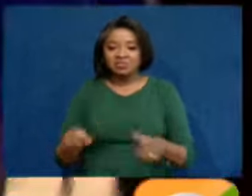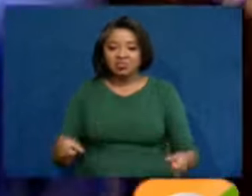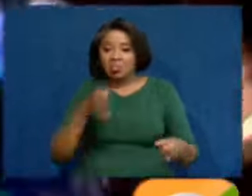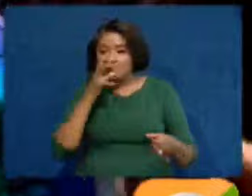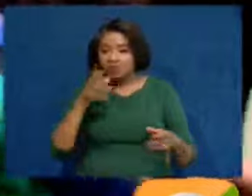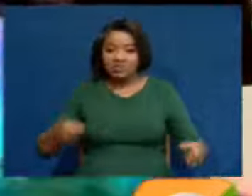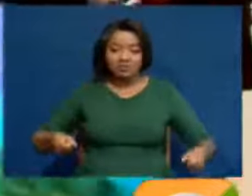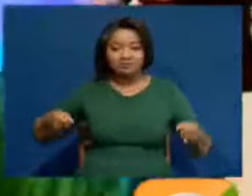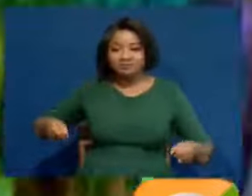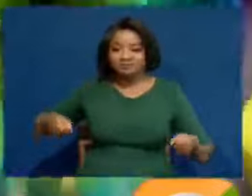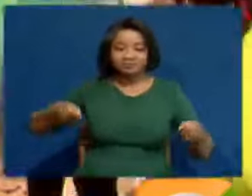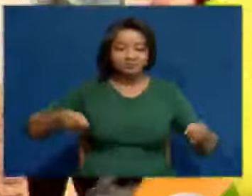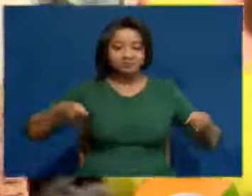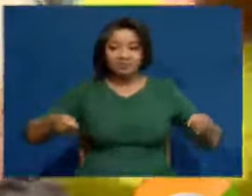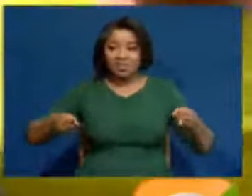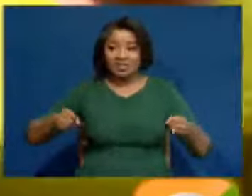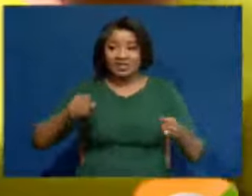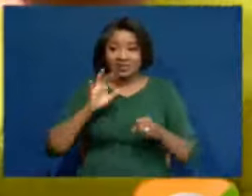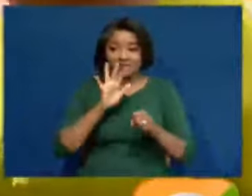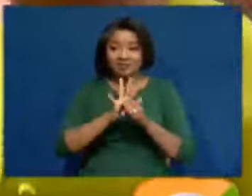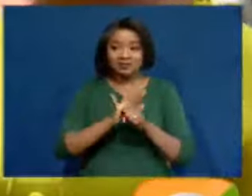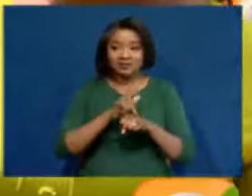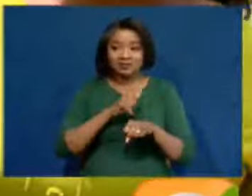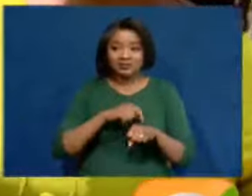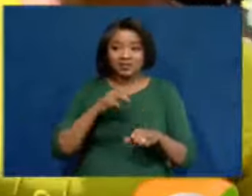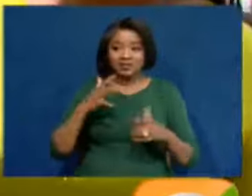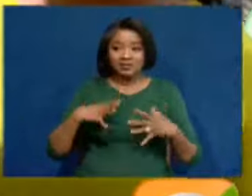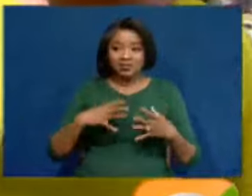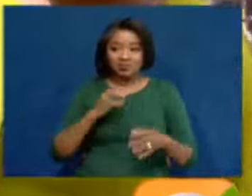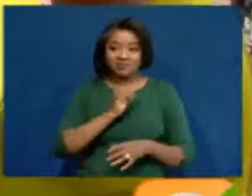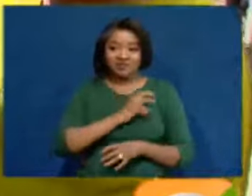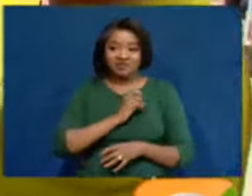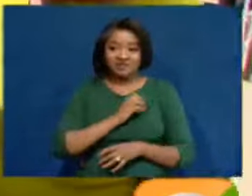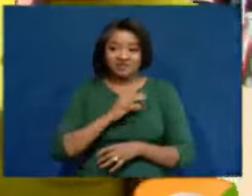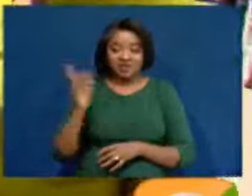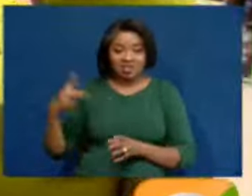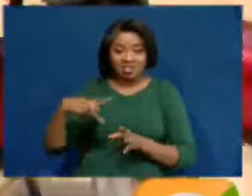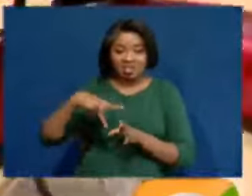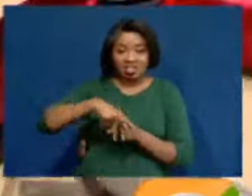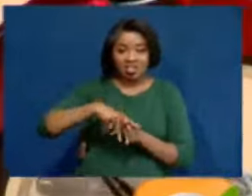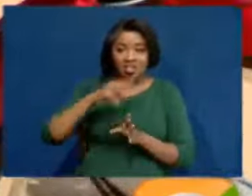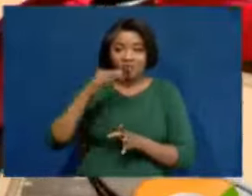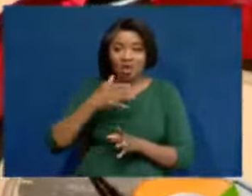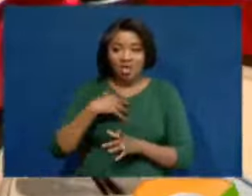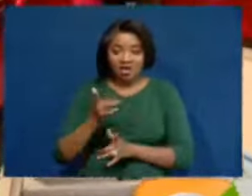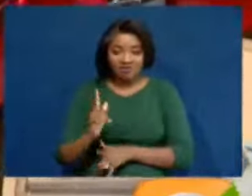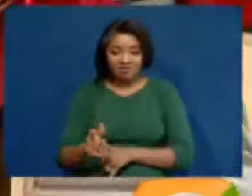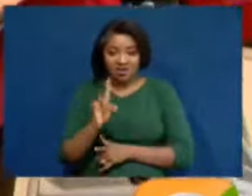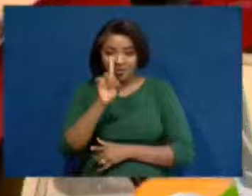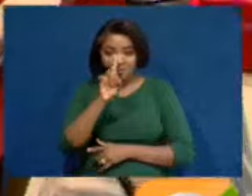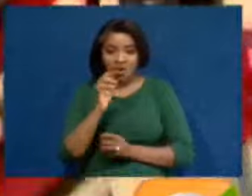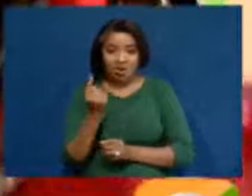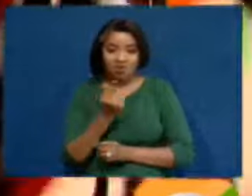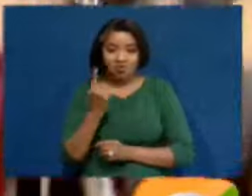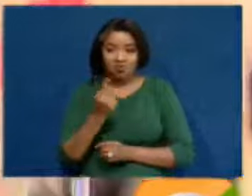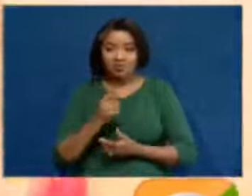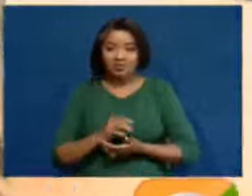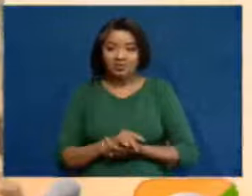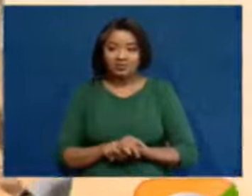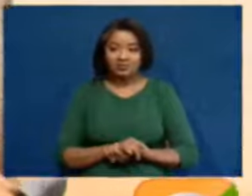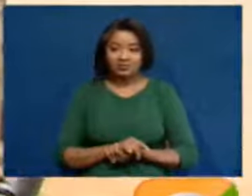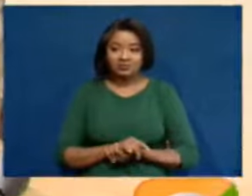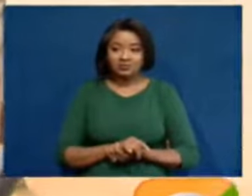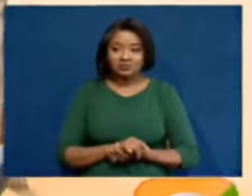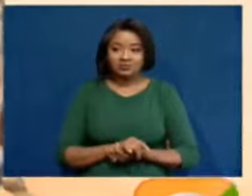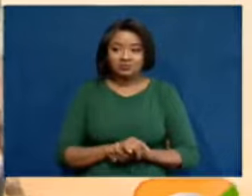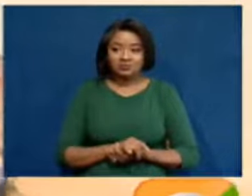mara wateja usita kubebwa na bodaboda yake wanapogundua hana mguu moja, lakini wanashangazwa na ujuzi na uwezo wake. Challenge